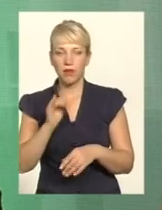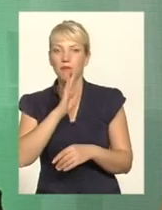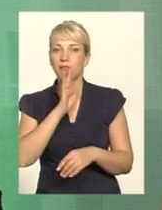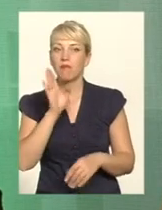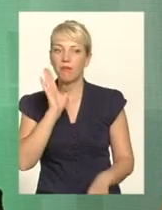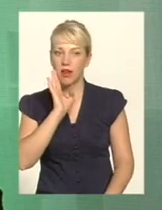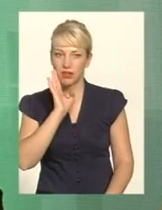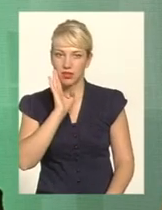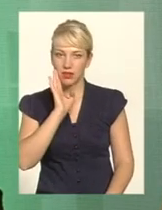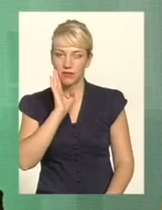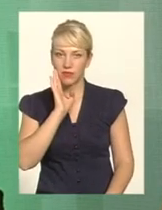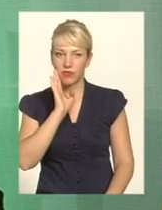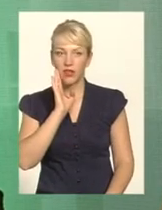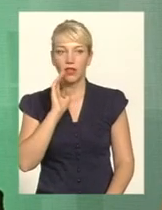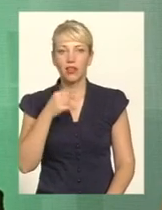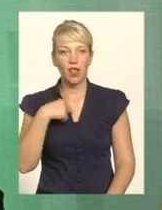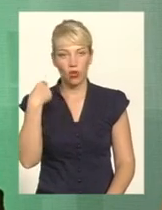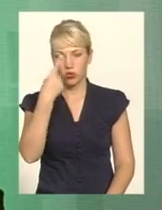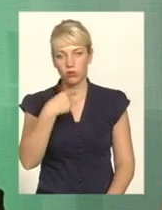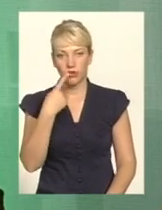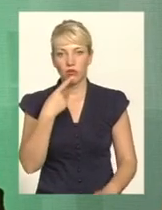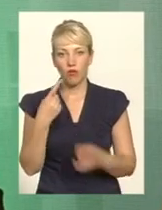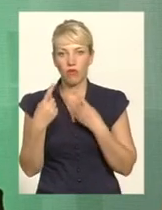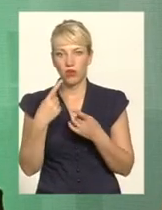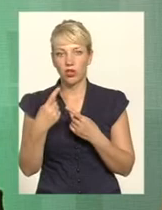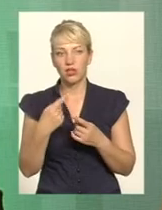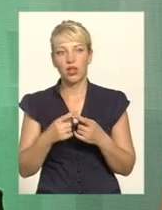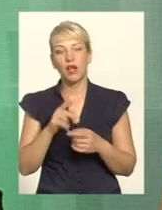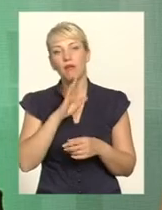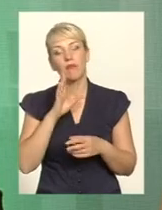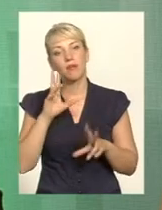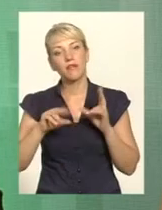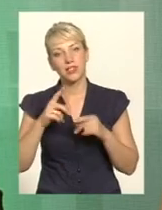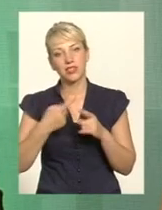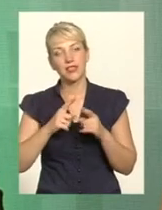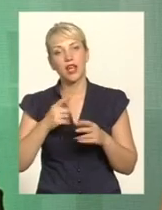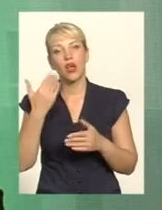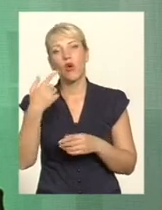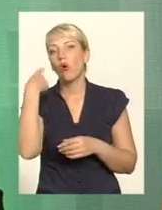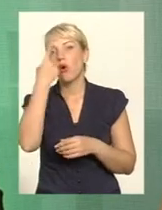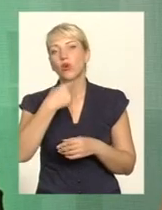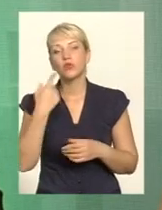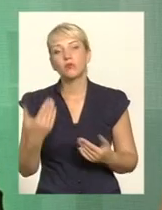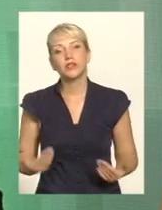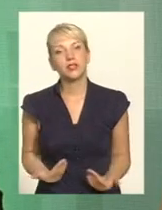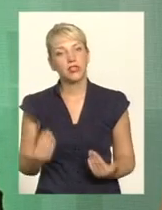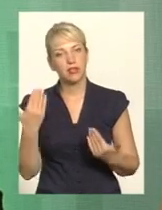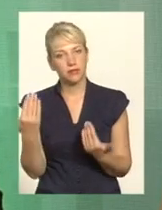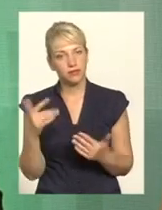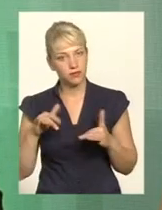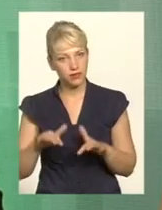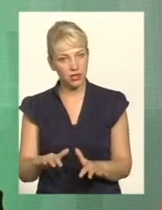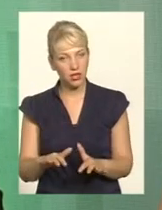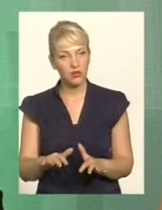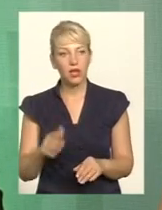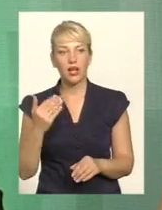я з нею особисто мала розмову, вона вважала, що це її особиста справа, що